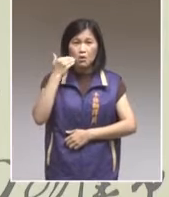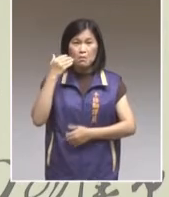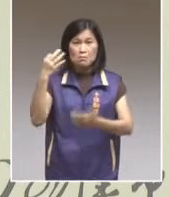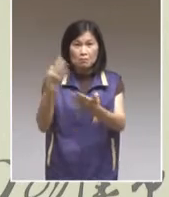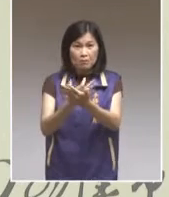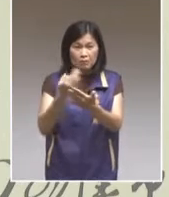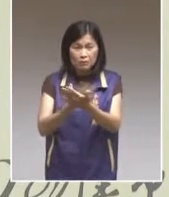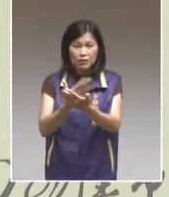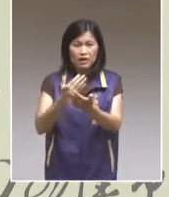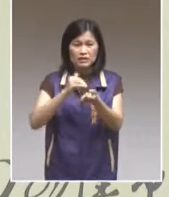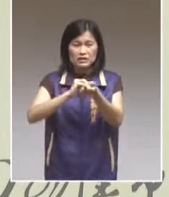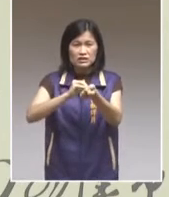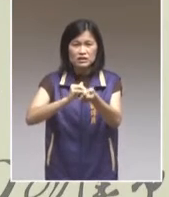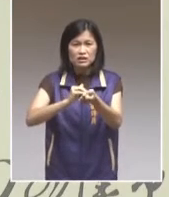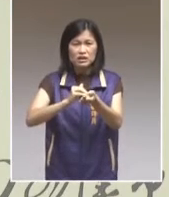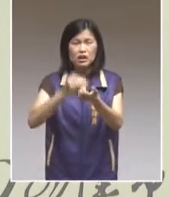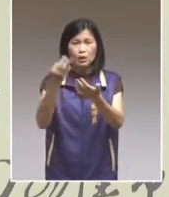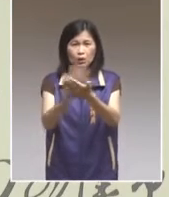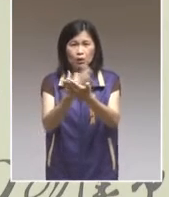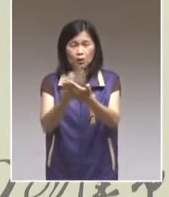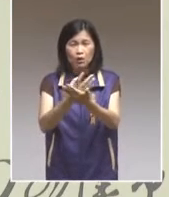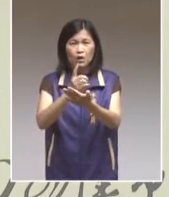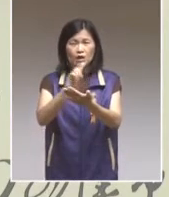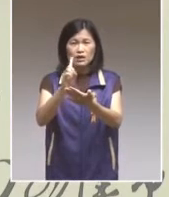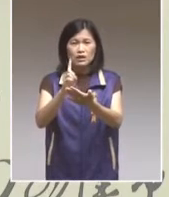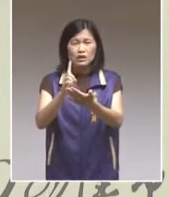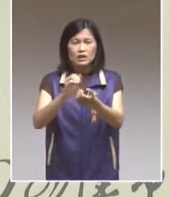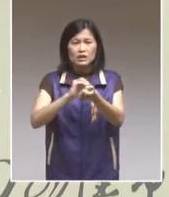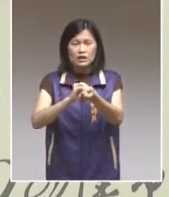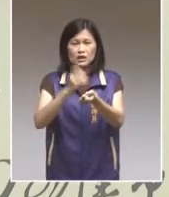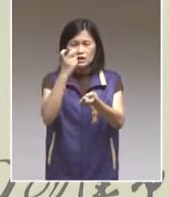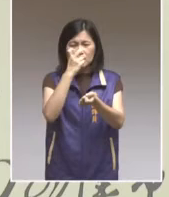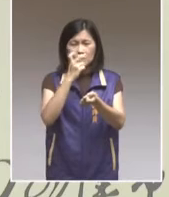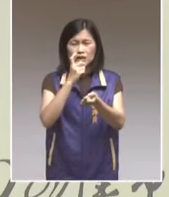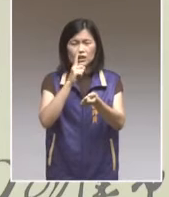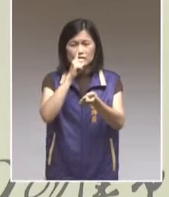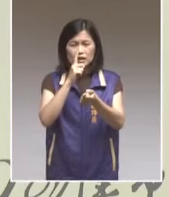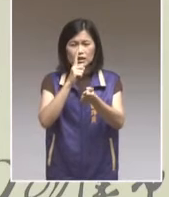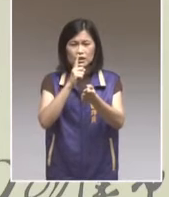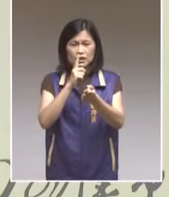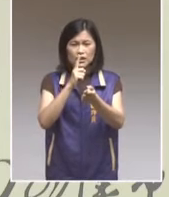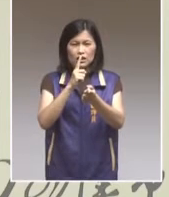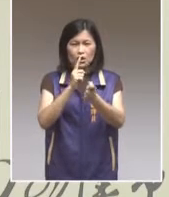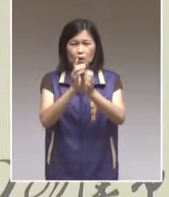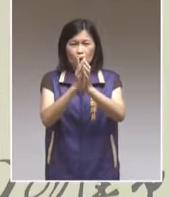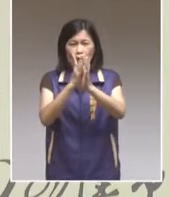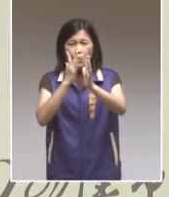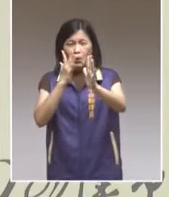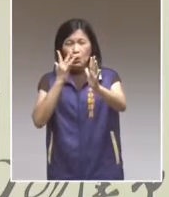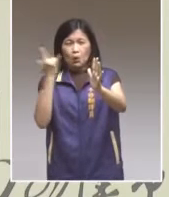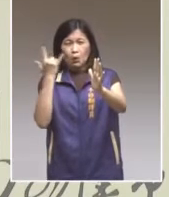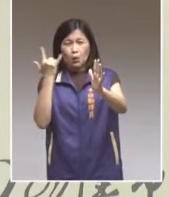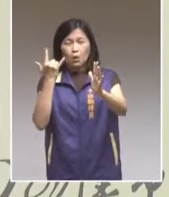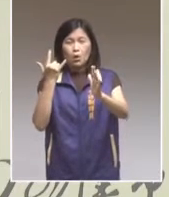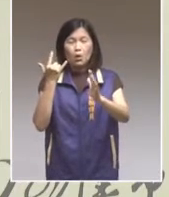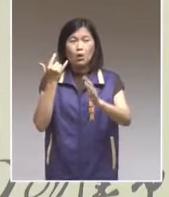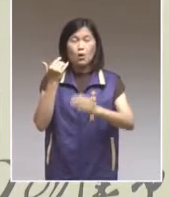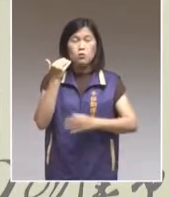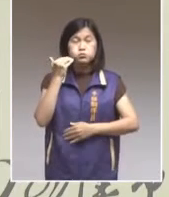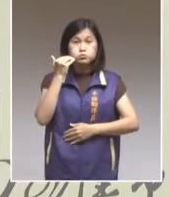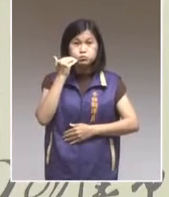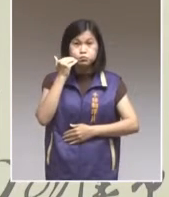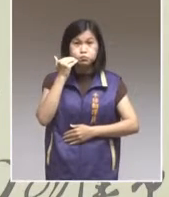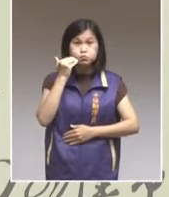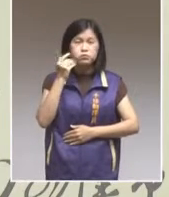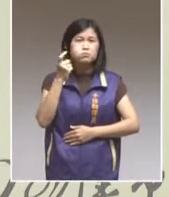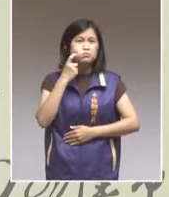啊，或者是这个检验塞车的时候，会看到这种啊假性的啊成长频